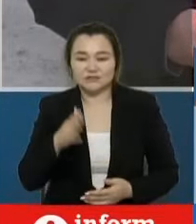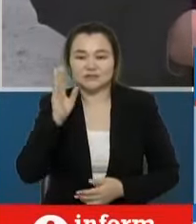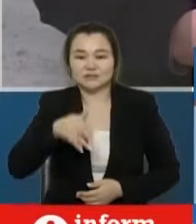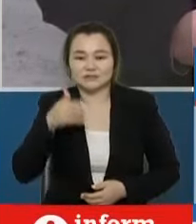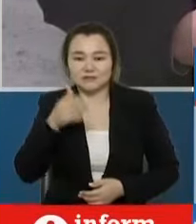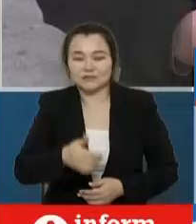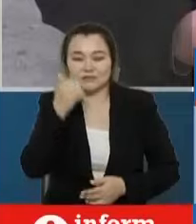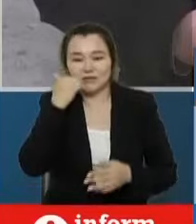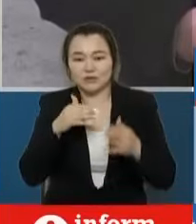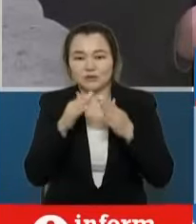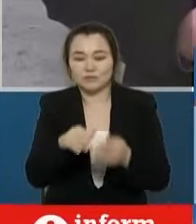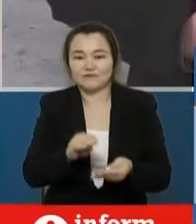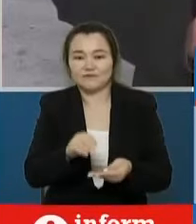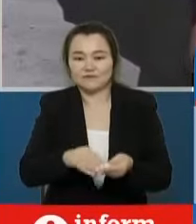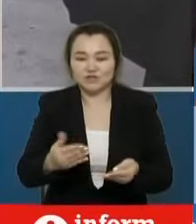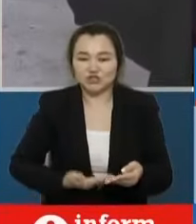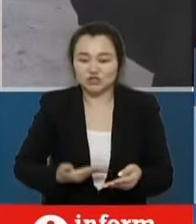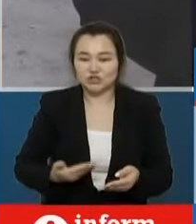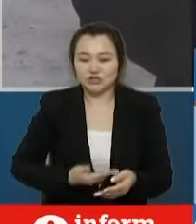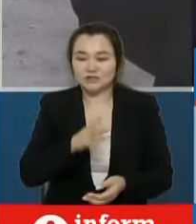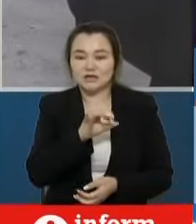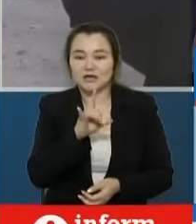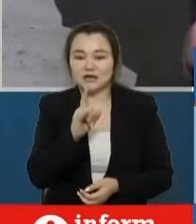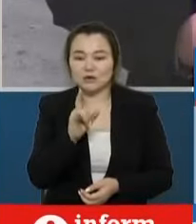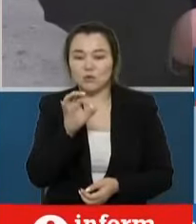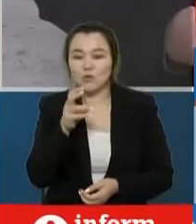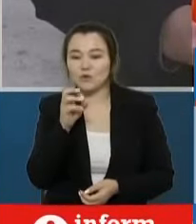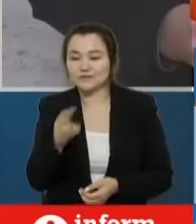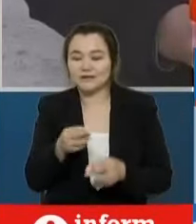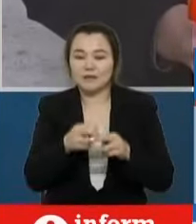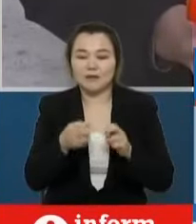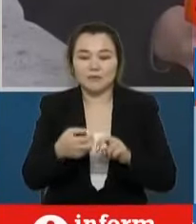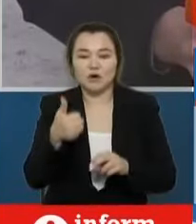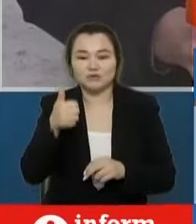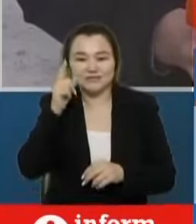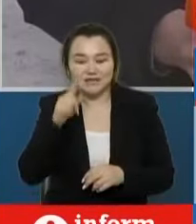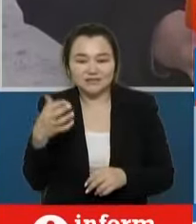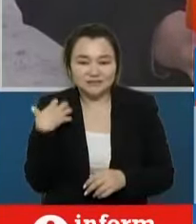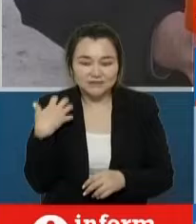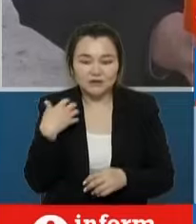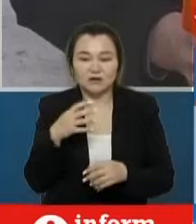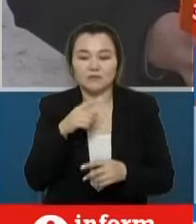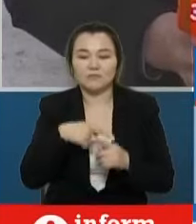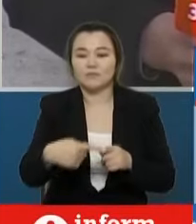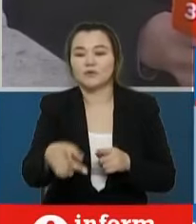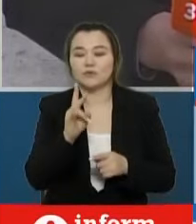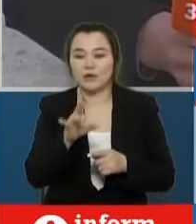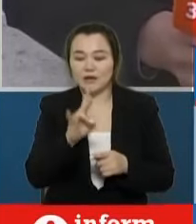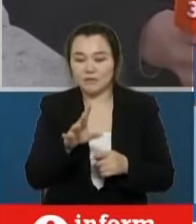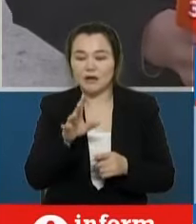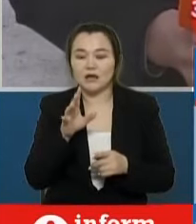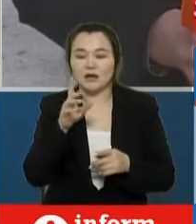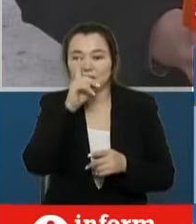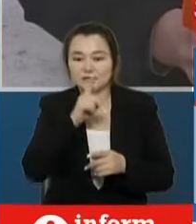тозған үйлерінде тұрып жатыр. Сарыөзектіктердің бұл проблемасын жақсы білетін шенеуніктер алдағы қараша айында 60 пәтерлі жалдамалы